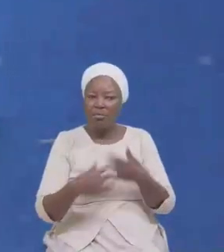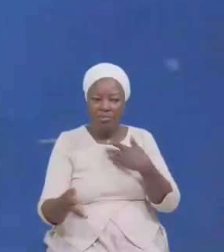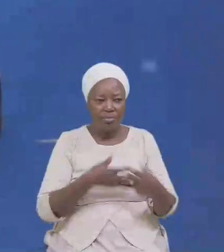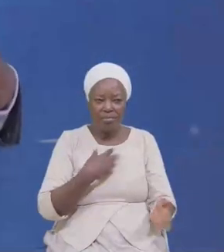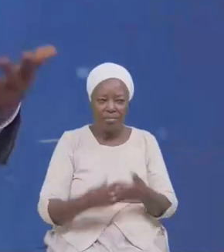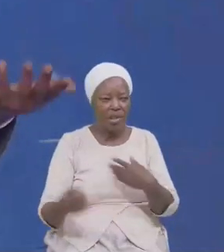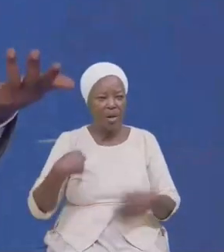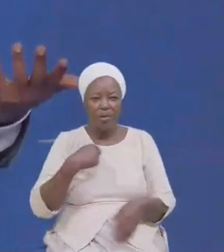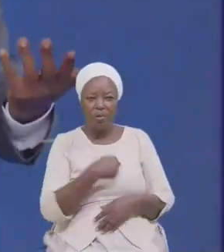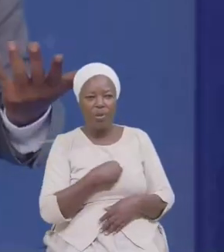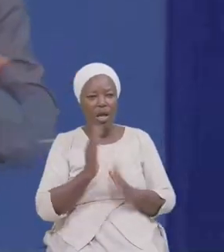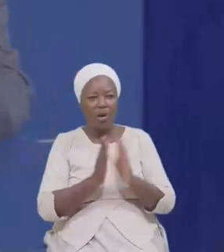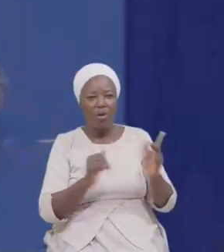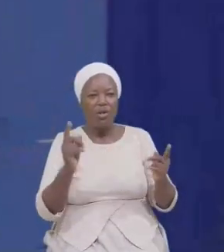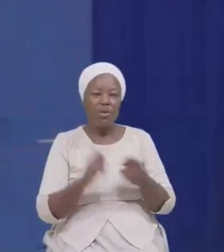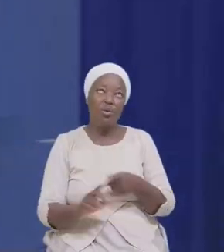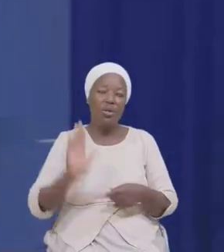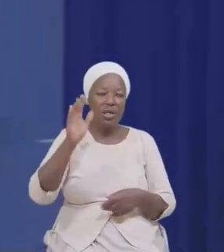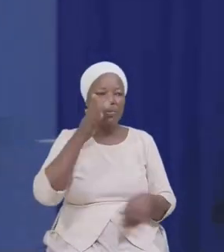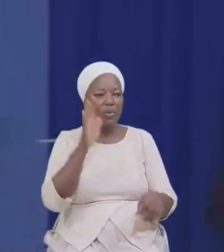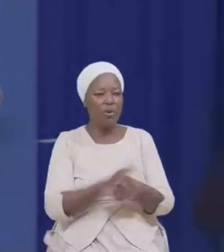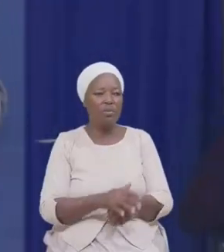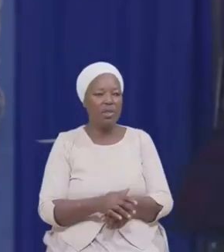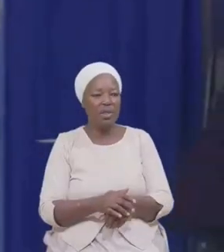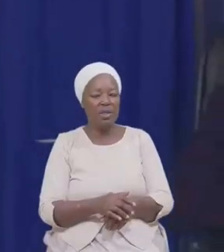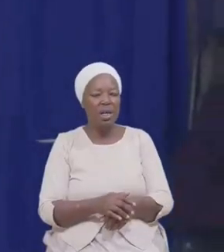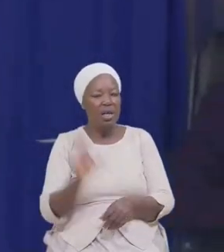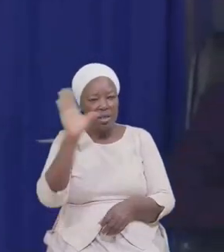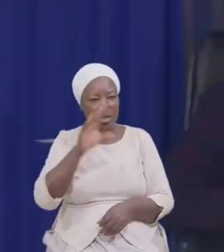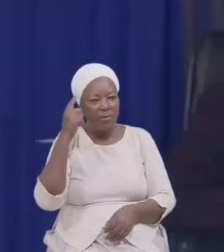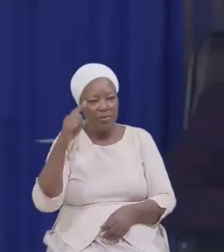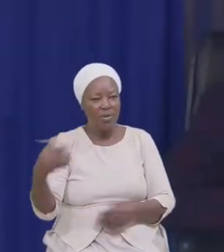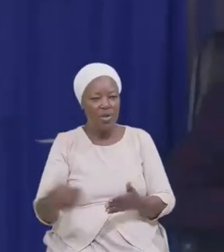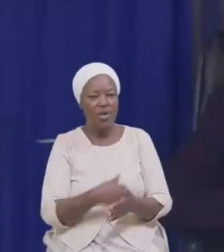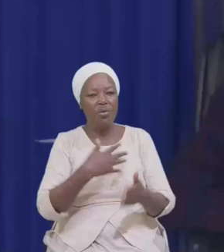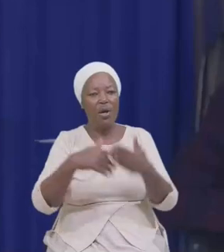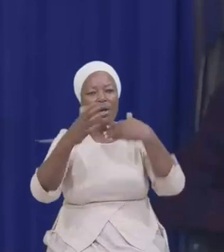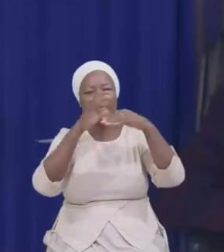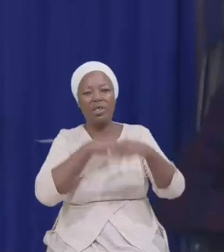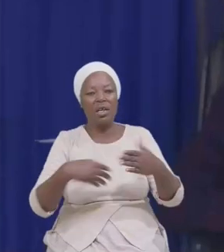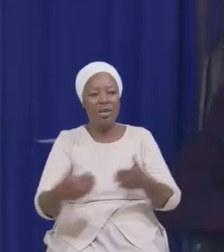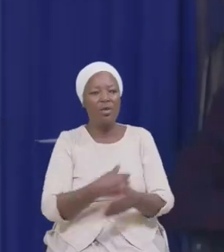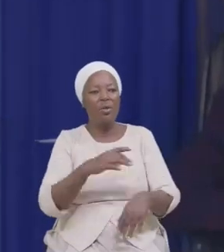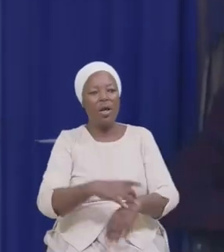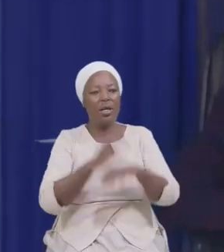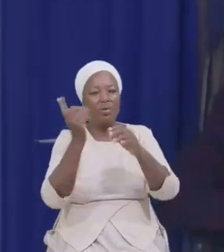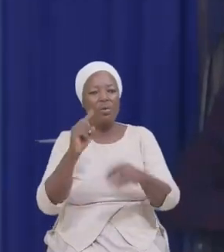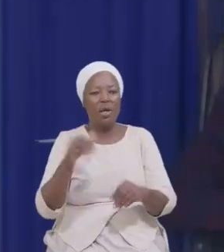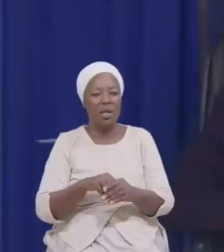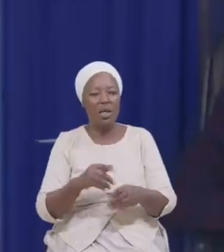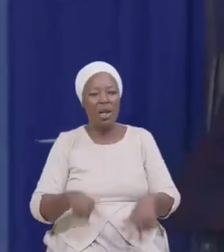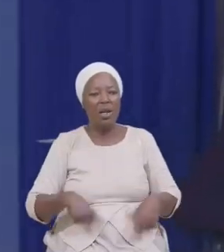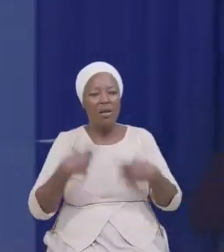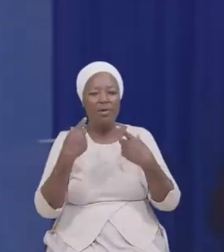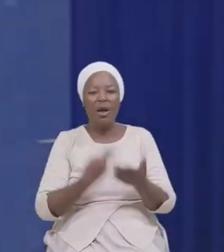pourquoi, bien-aimés, mais nous attendons selon sa promesse de nouveaux cieux et nouvelle terre où la justice